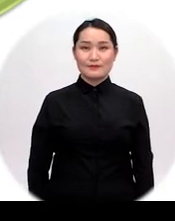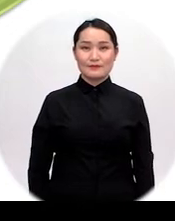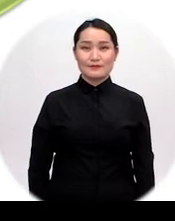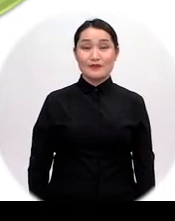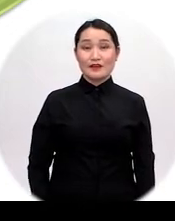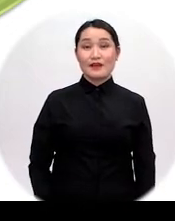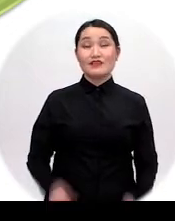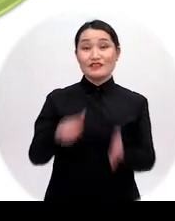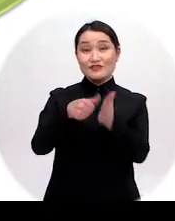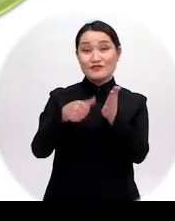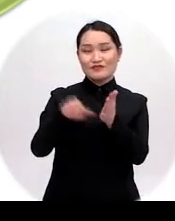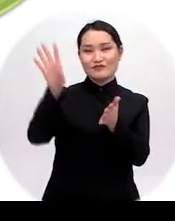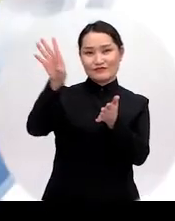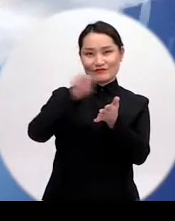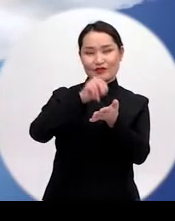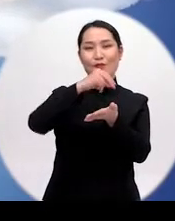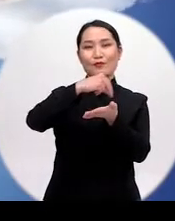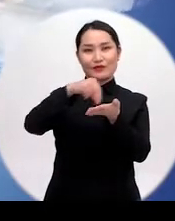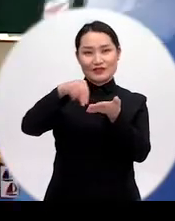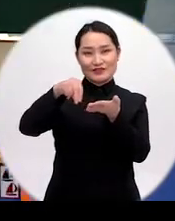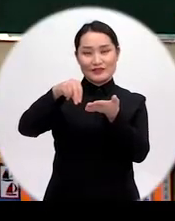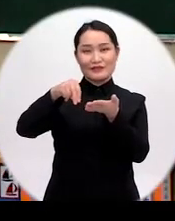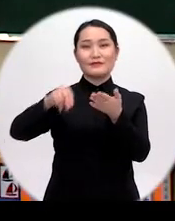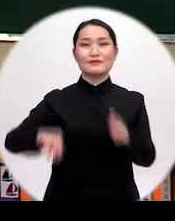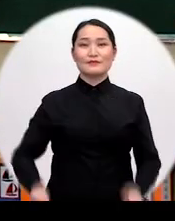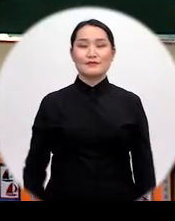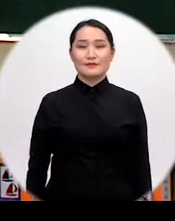За үнийг тэмдэгт дээр бичээ цөмөрөө.